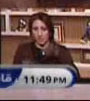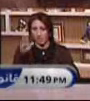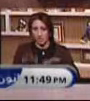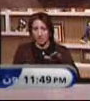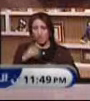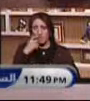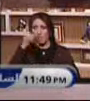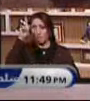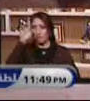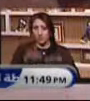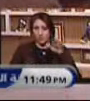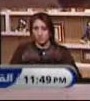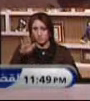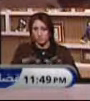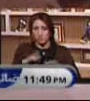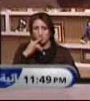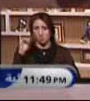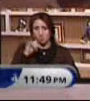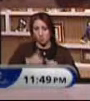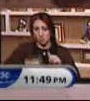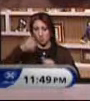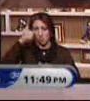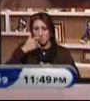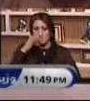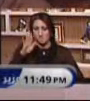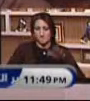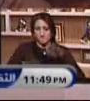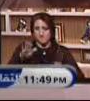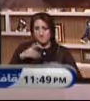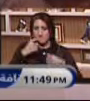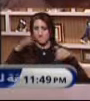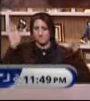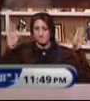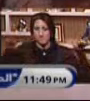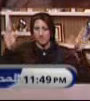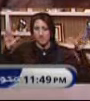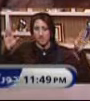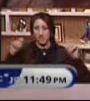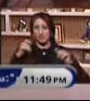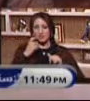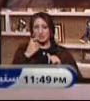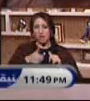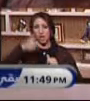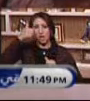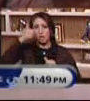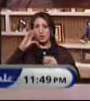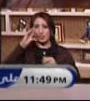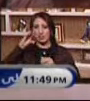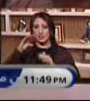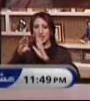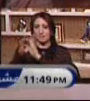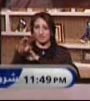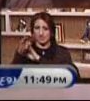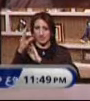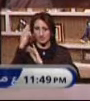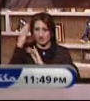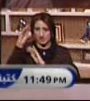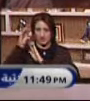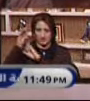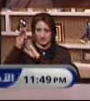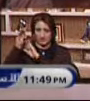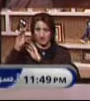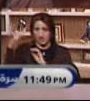العرش القباني اللي واقف يزن هو سيدنا جبريل عليه السلام، يقول أول ما يأخذ كتابه يمينه وخلاص وعرف بقى أنه ثقلت